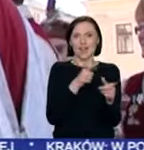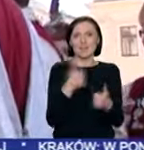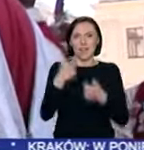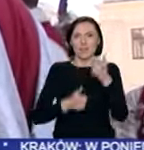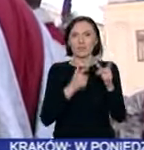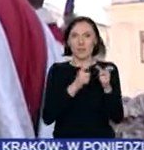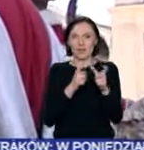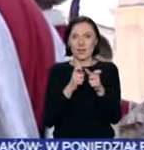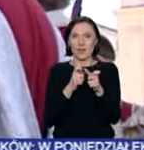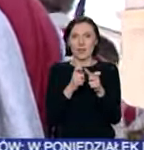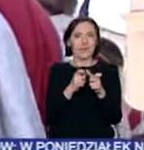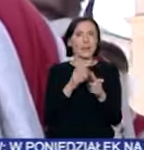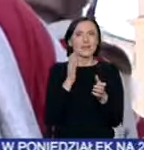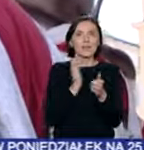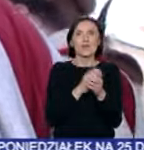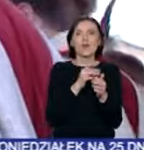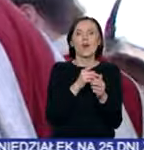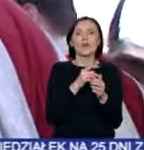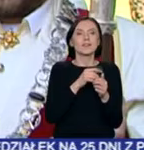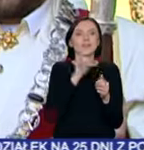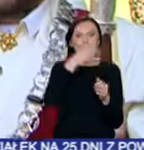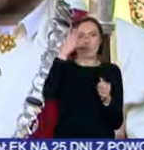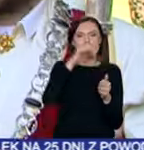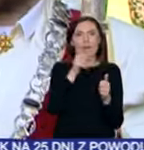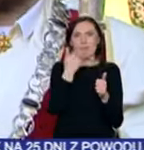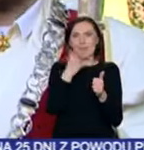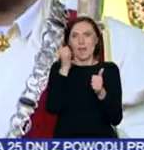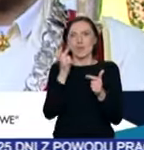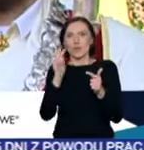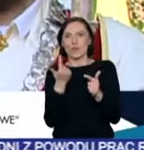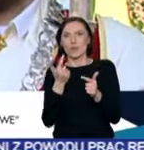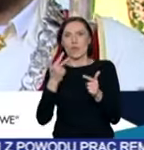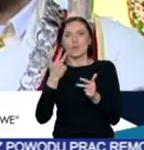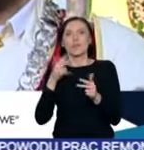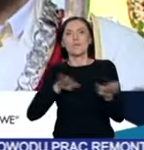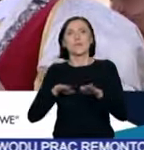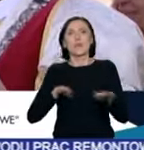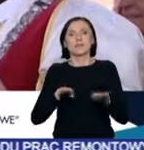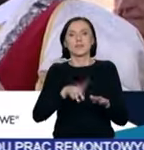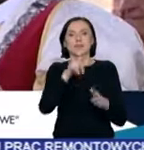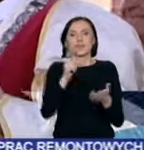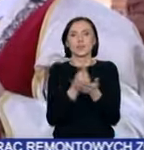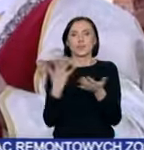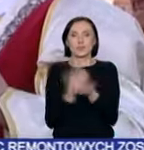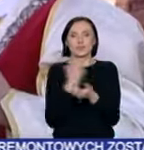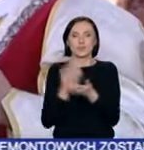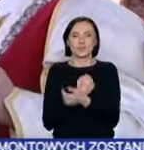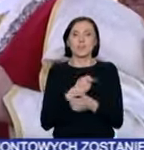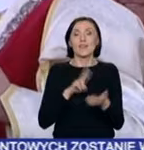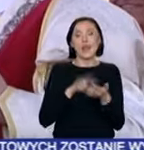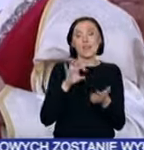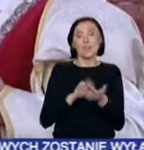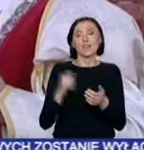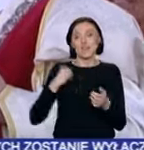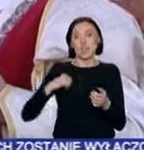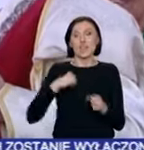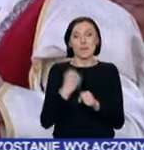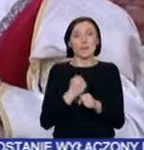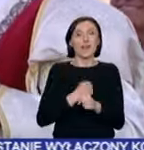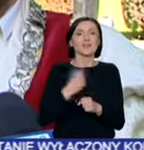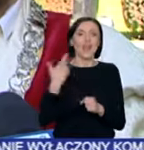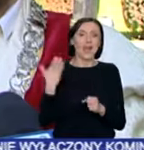Niesamowita duma, radość, że możemy kontynuować tą wielowiekową tradycję. Na pewno czeka nas troszkę pracy takiej charytatywnej,